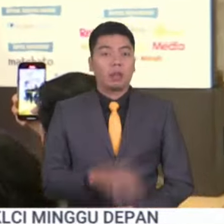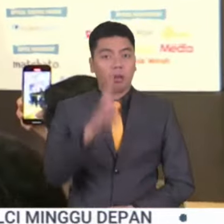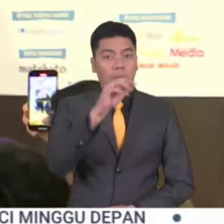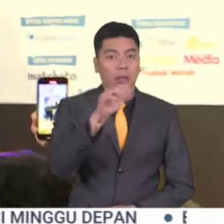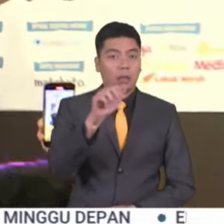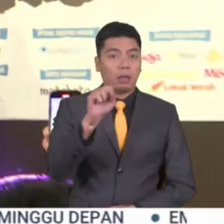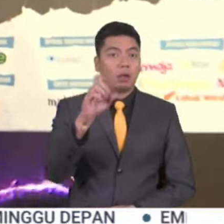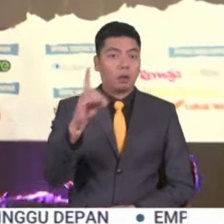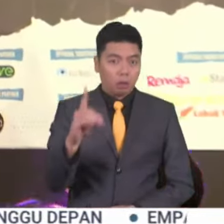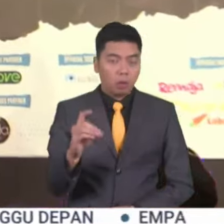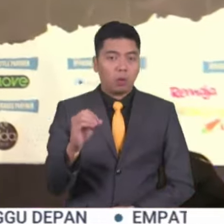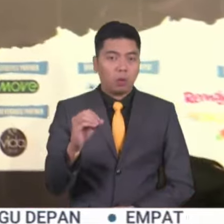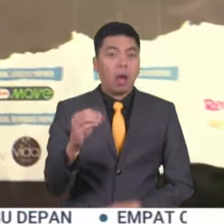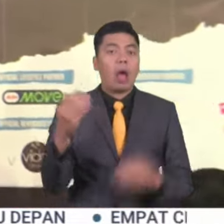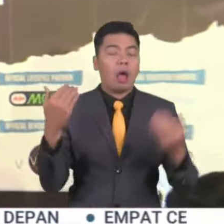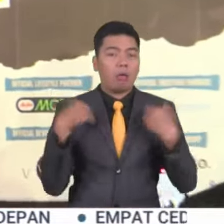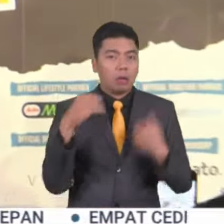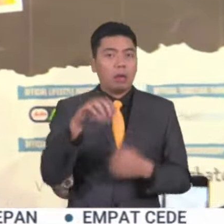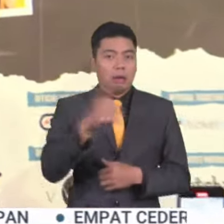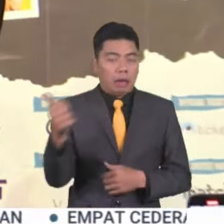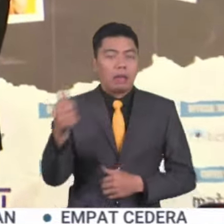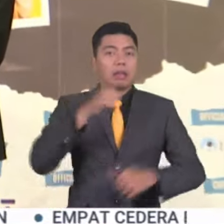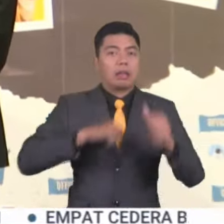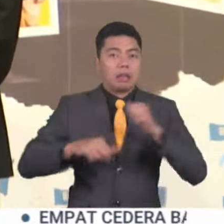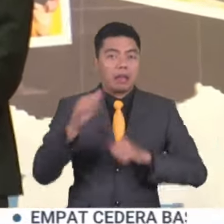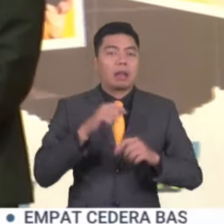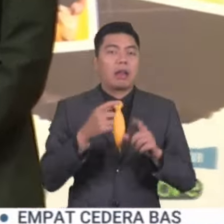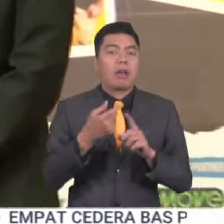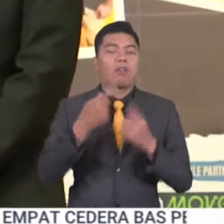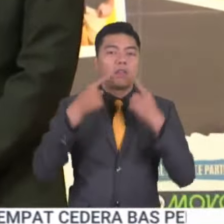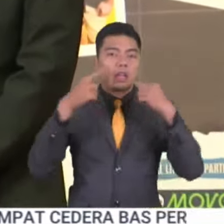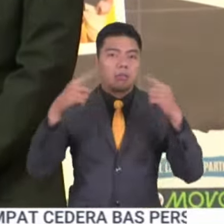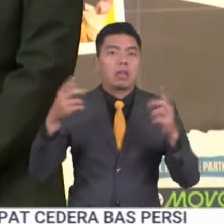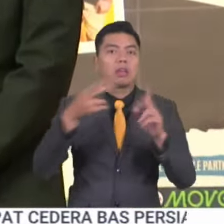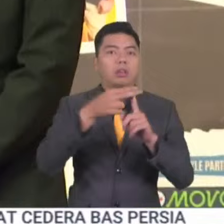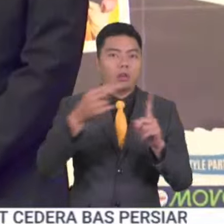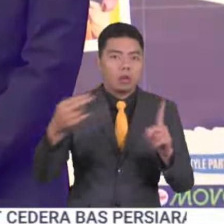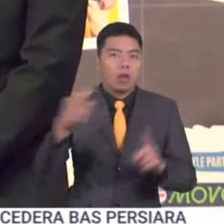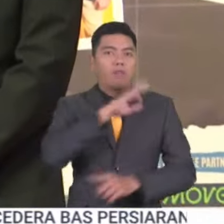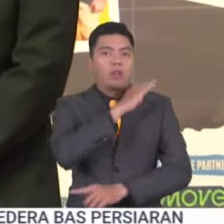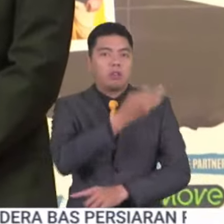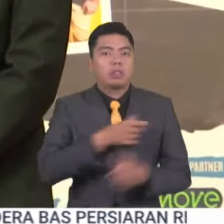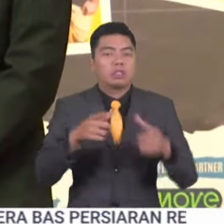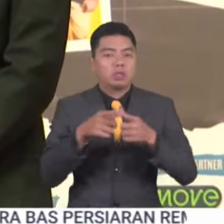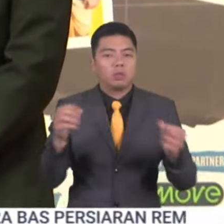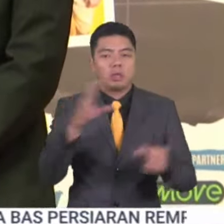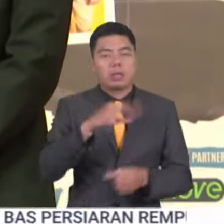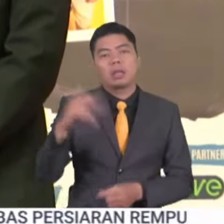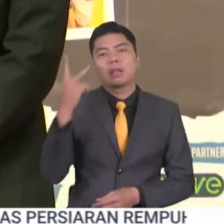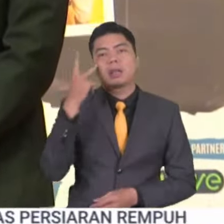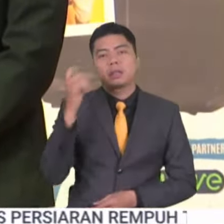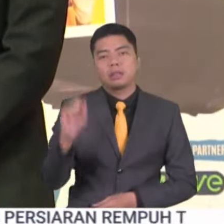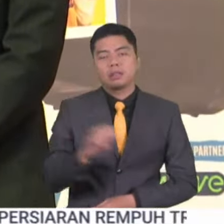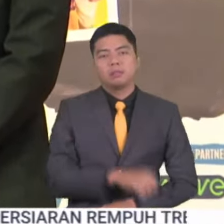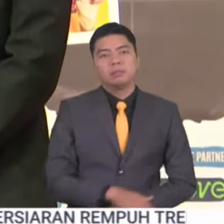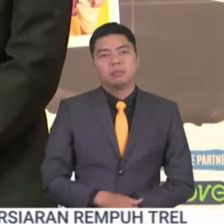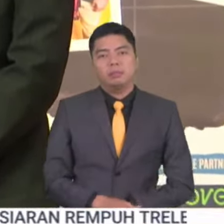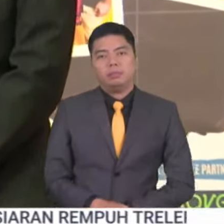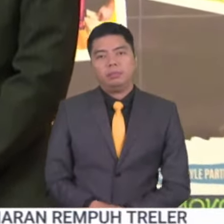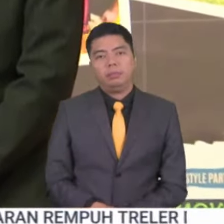Do, kategori tersebut turut menampilkan artis-artis hebat dari Indonesia, Filipina, Jepun dan Korea Selatan.